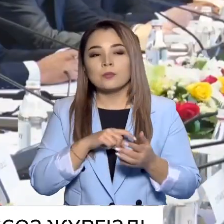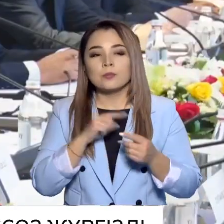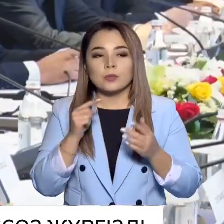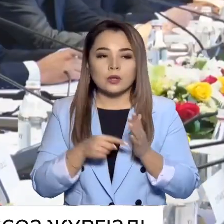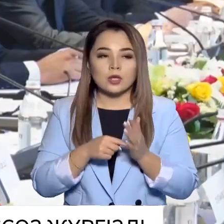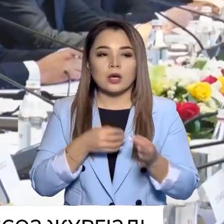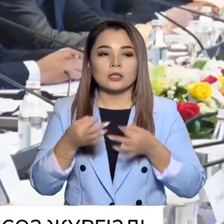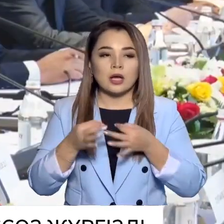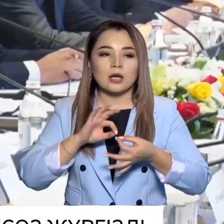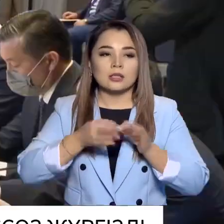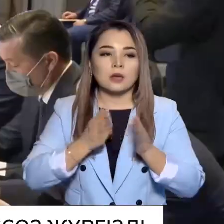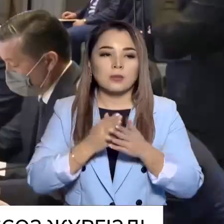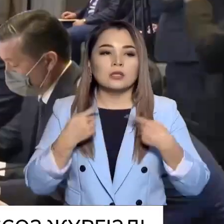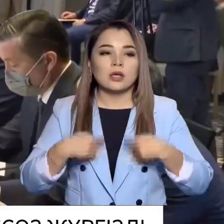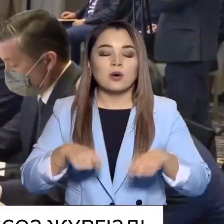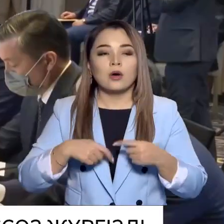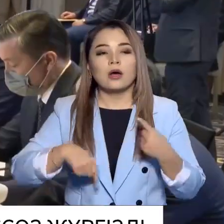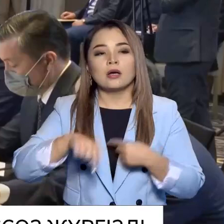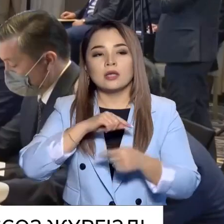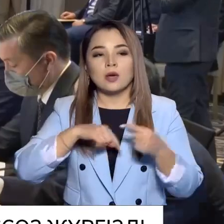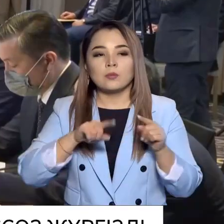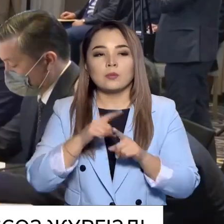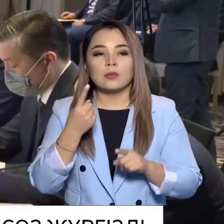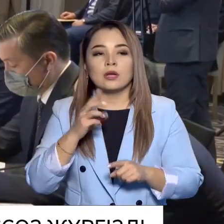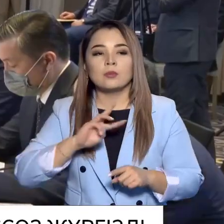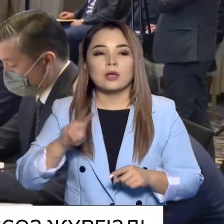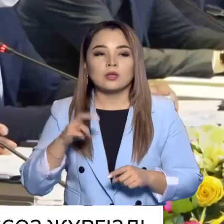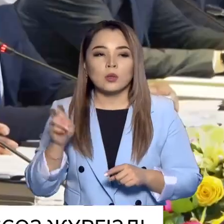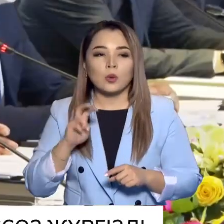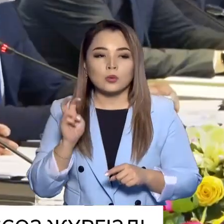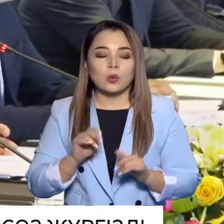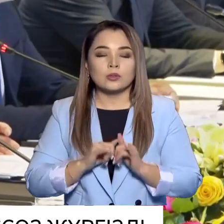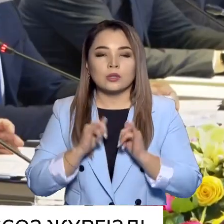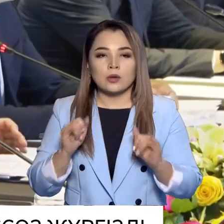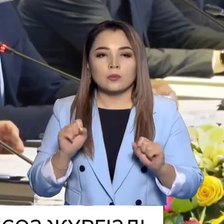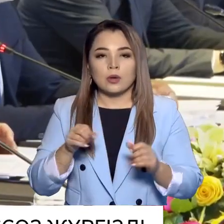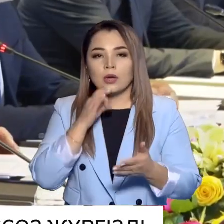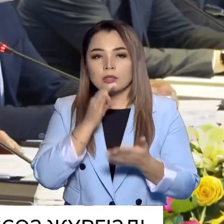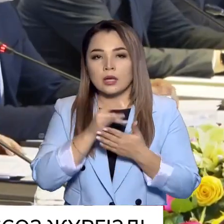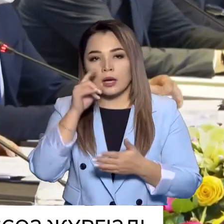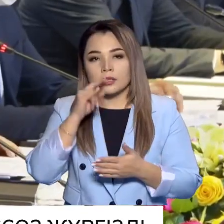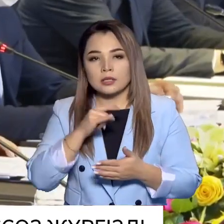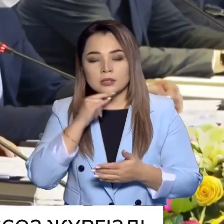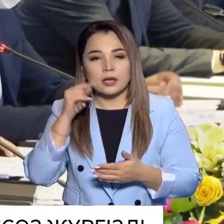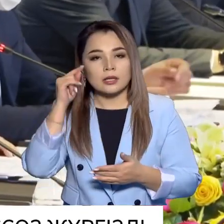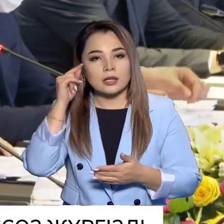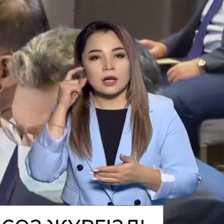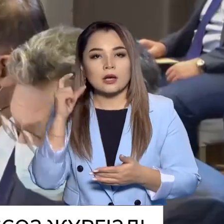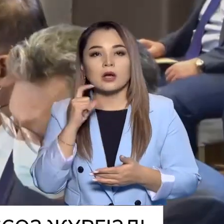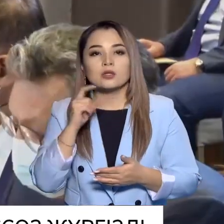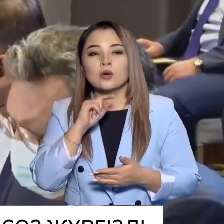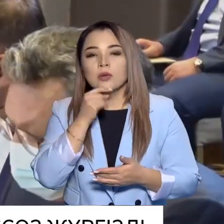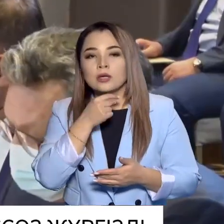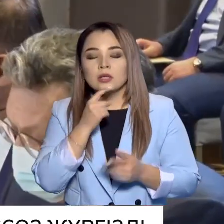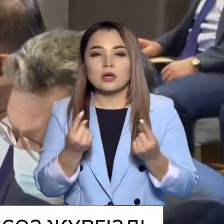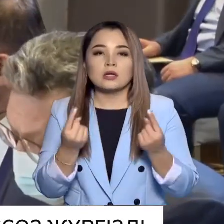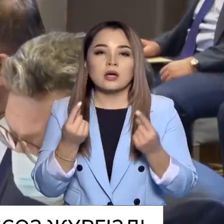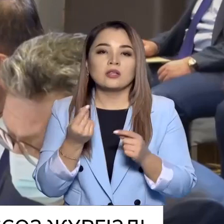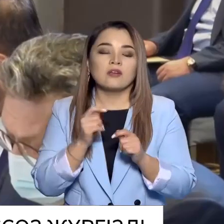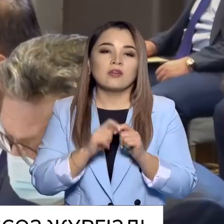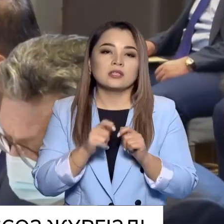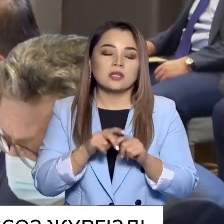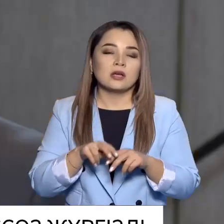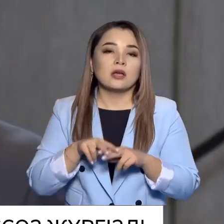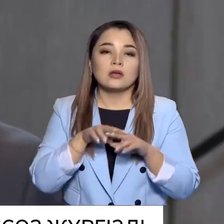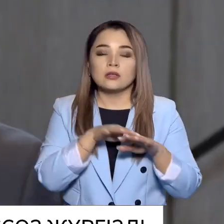Екі ел өзара сауда айналымы көлемін 1 миллиард долларға дейін жеткізуге ниетті. Қазақстан Қырғыз экономикасы ірі инвесторларының